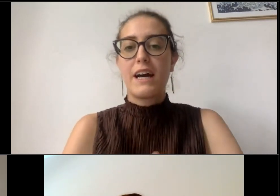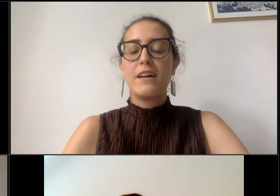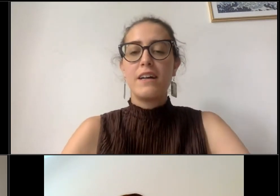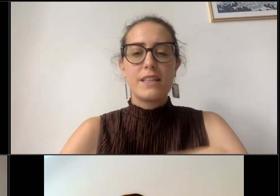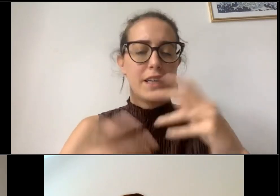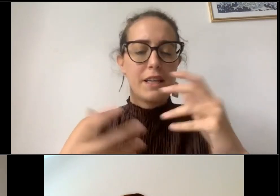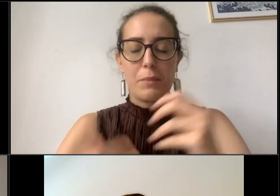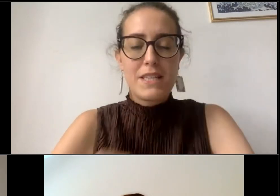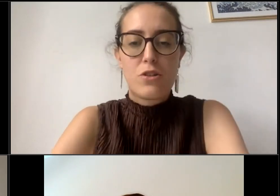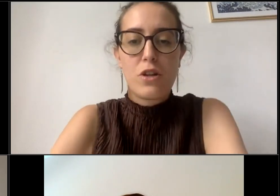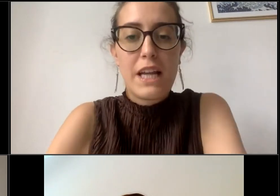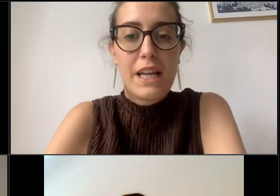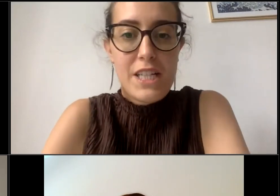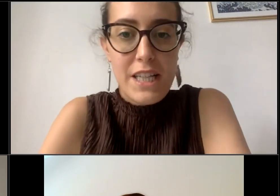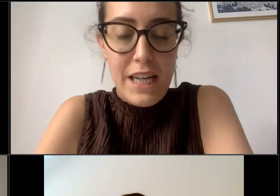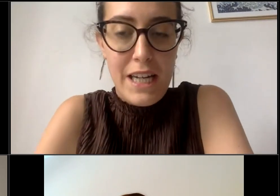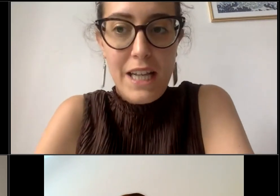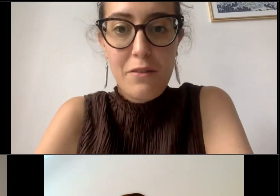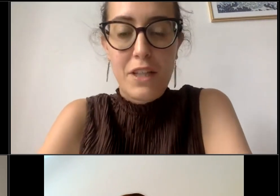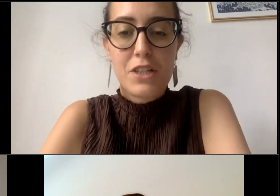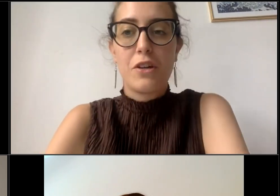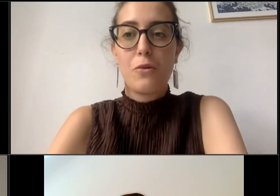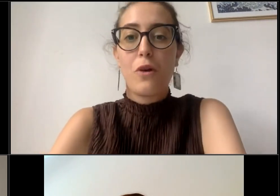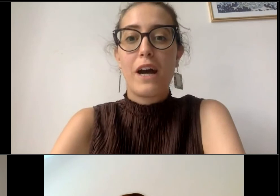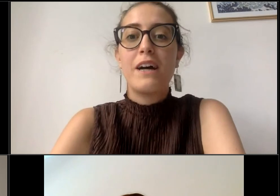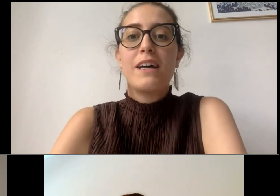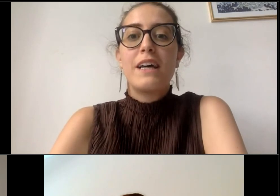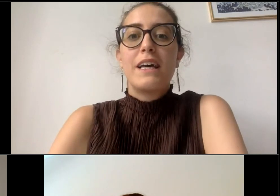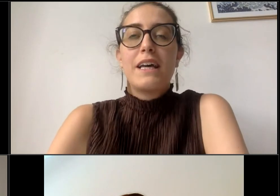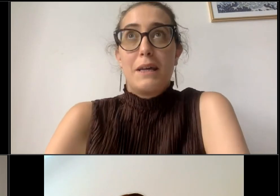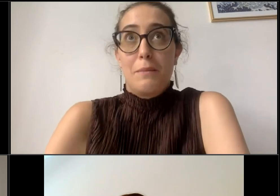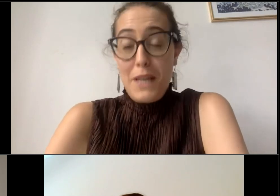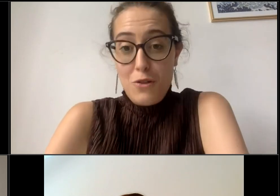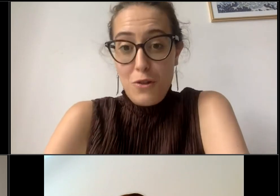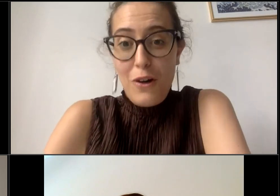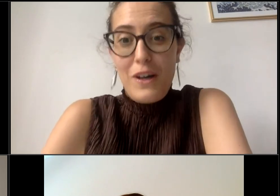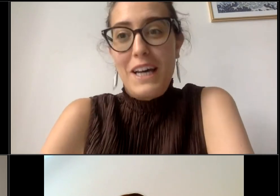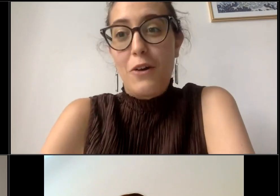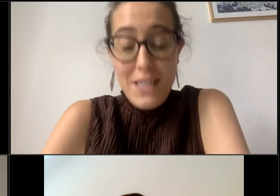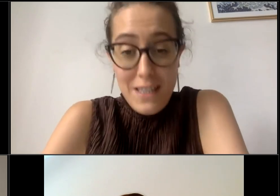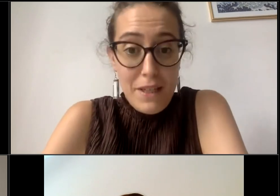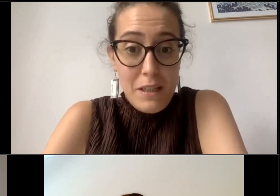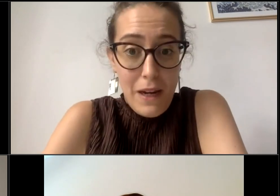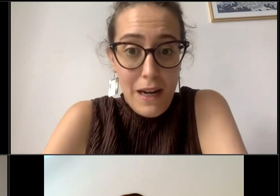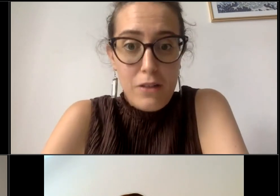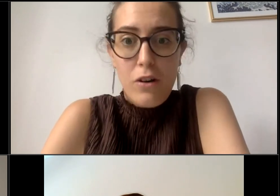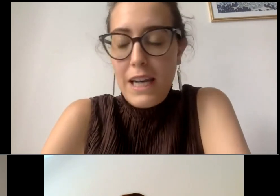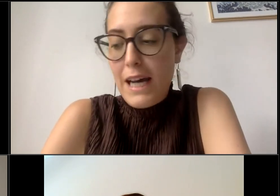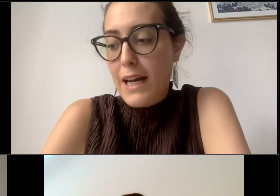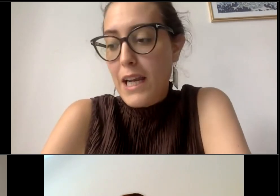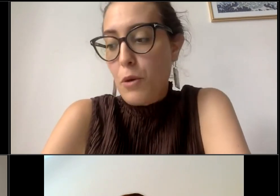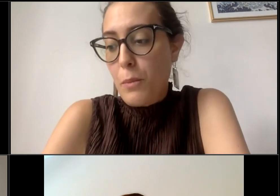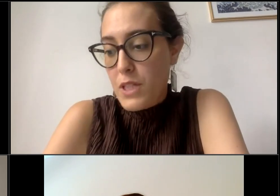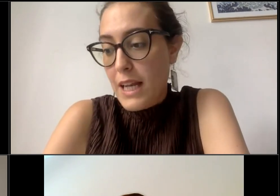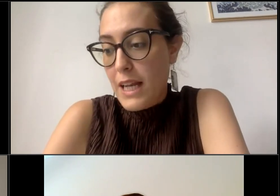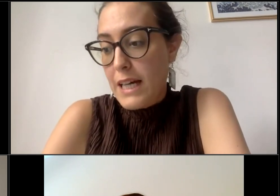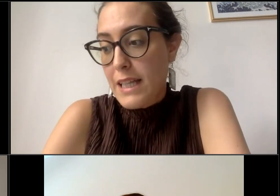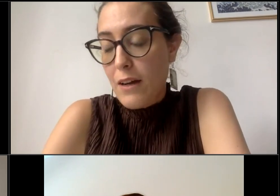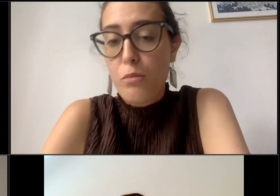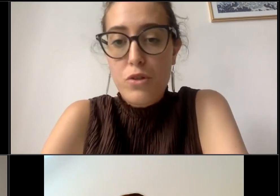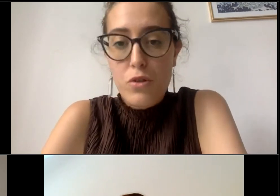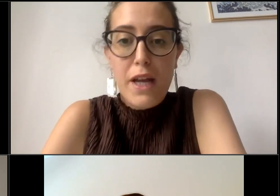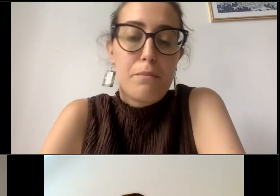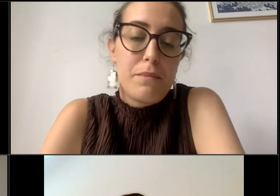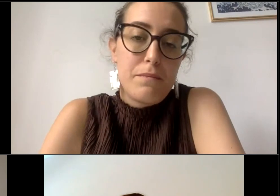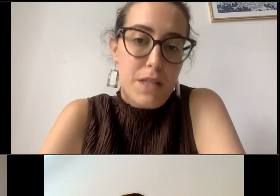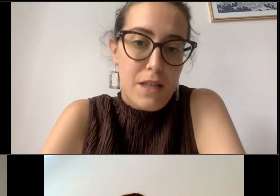energetica di prestazione energetica negli edifici ora penso onestamente parlando la proposta della